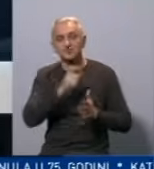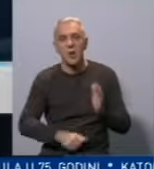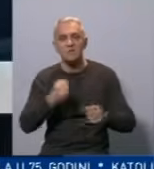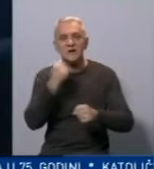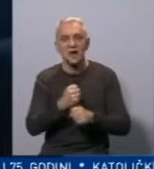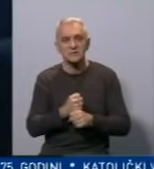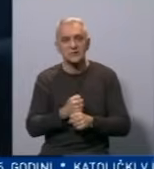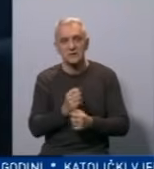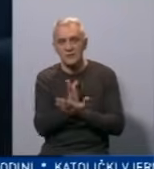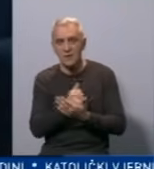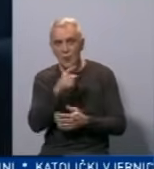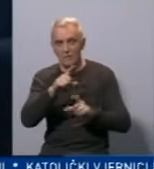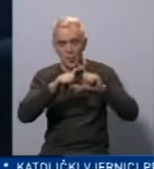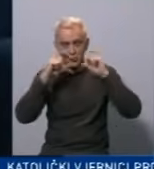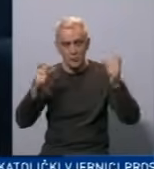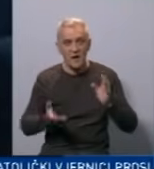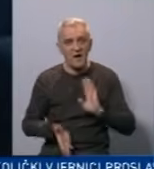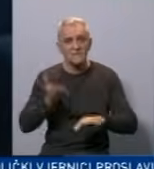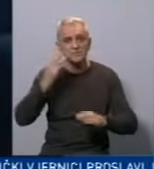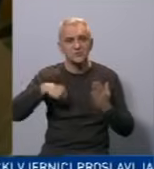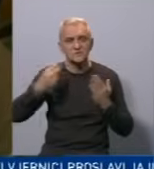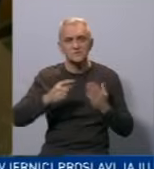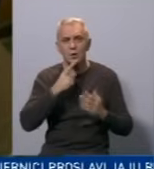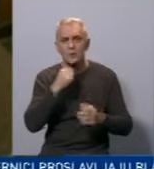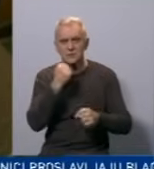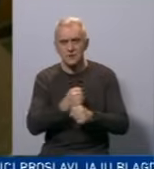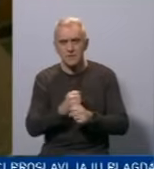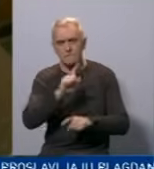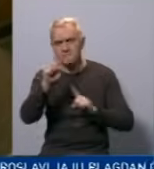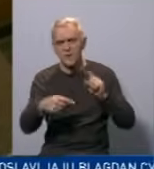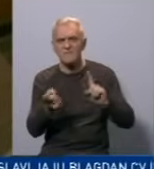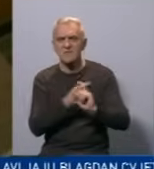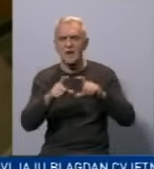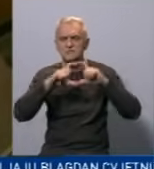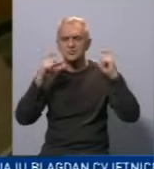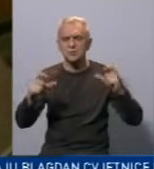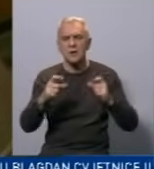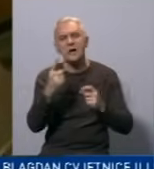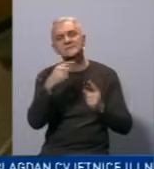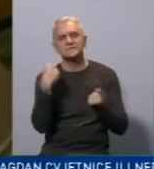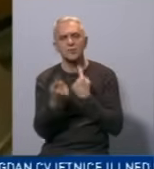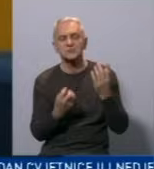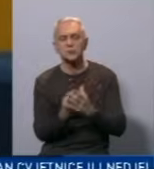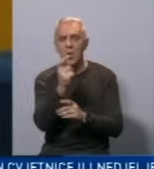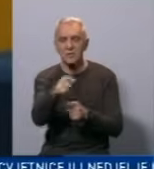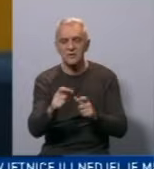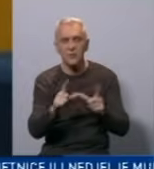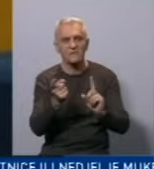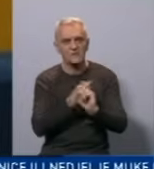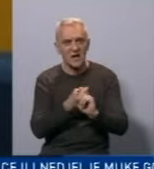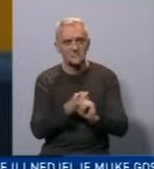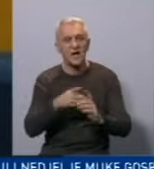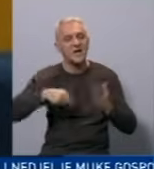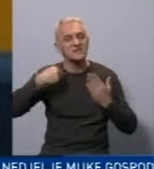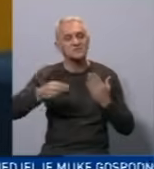radnih tijela ovog doma. Više izvještaja koji se odnose na rad pojedinih federalnih institucija, kao i na stanje poljoprivrede u Federaciji BiH